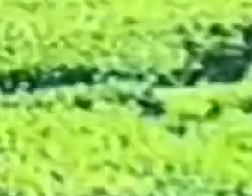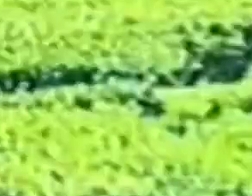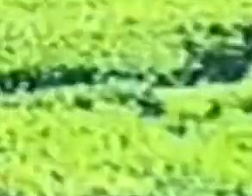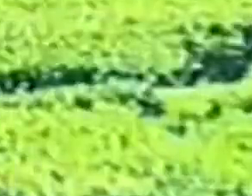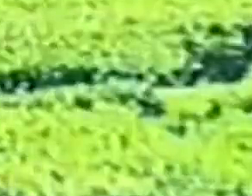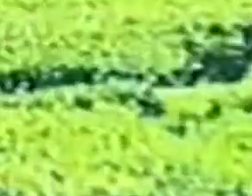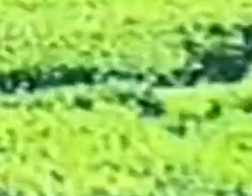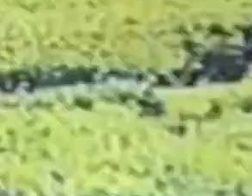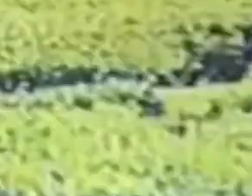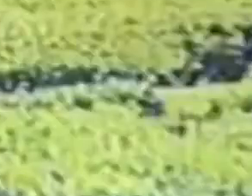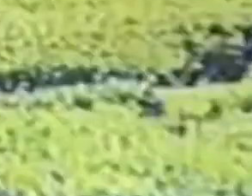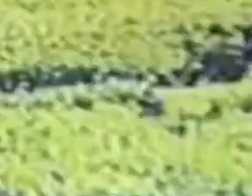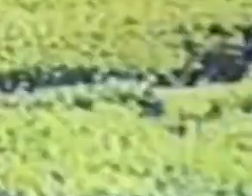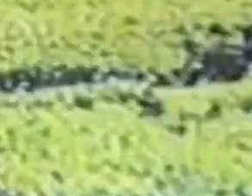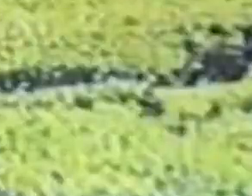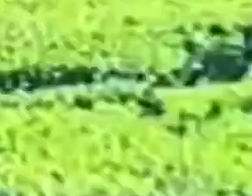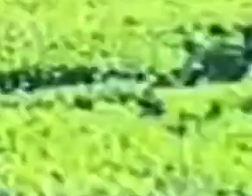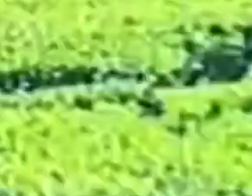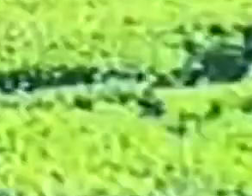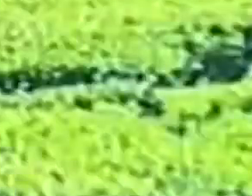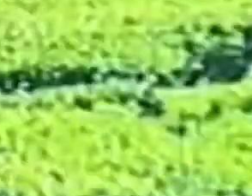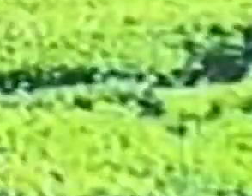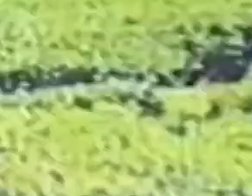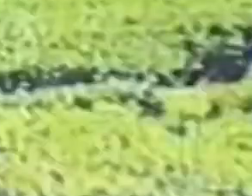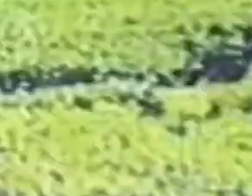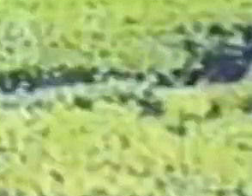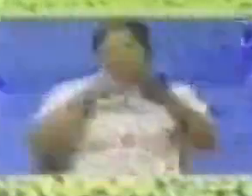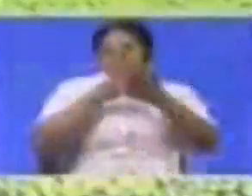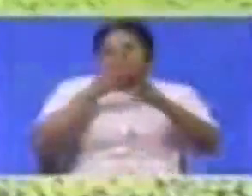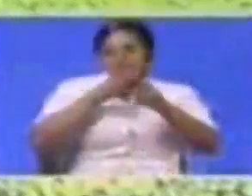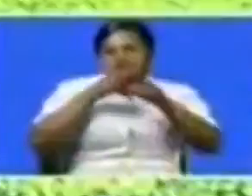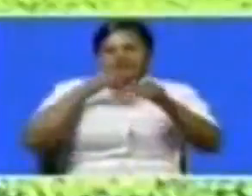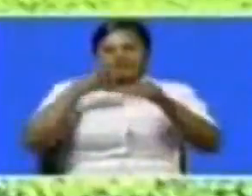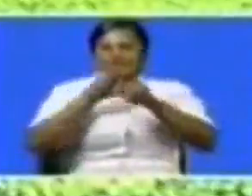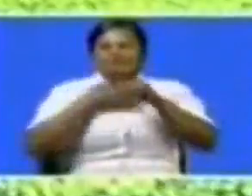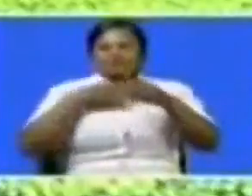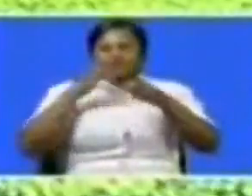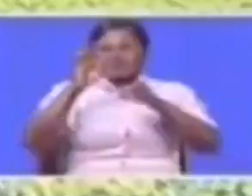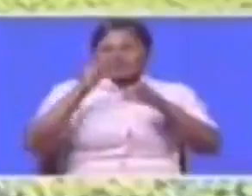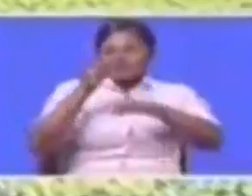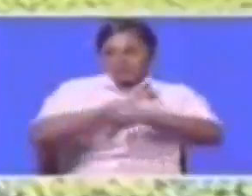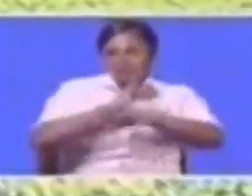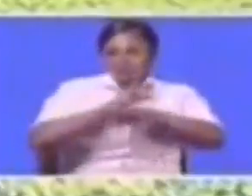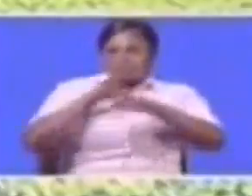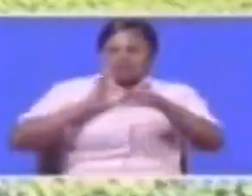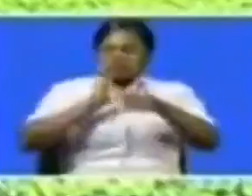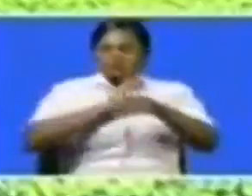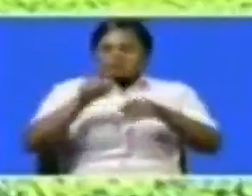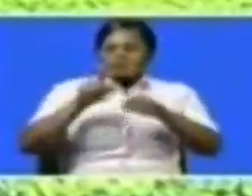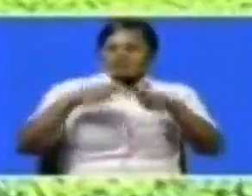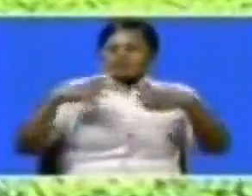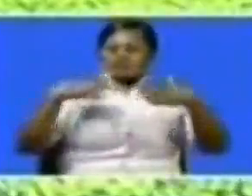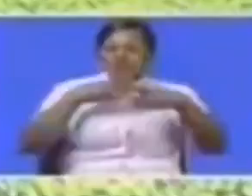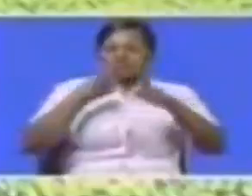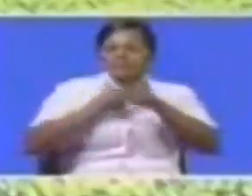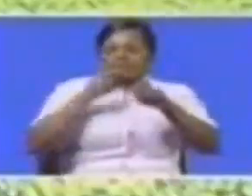wajiuzulu mara moja kufuatia tuhuma za ufisadi dhidi yao. Wanaharakati hao wametoa makataa ya siku 30 kwa makamishna hao